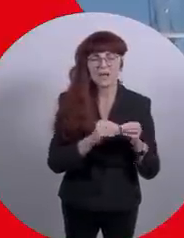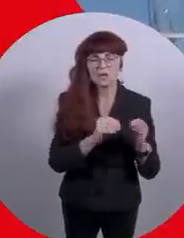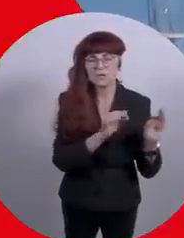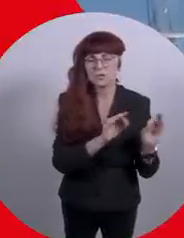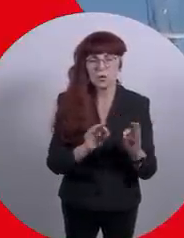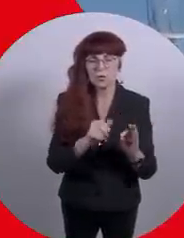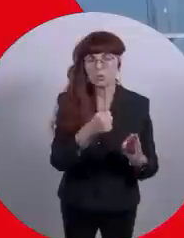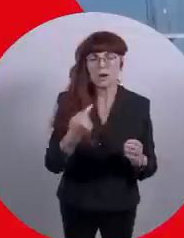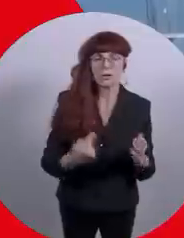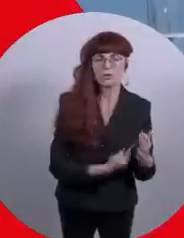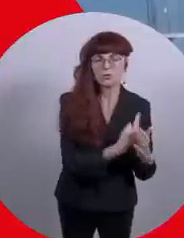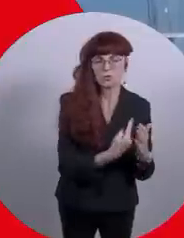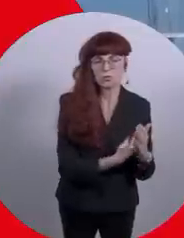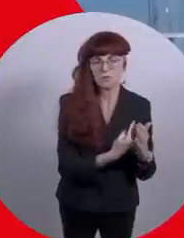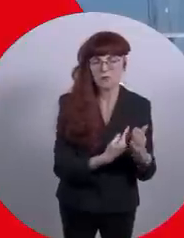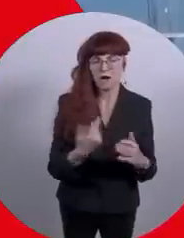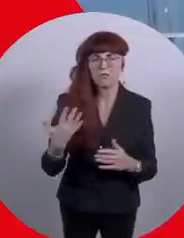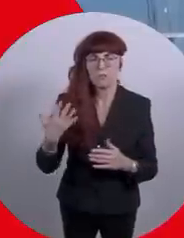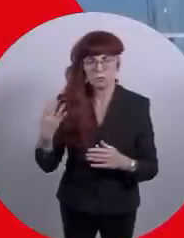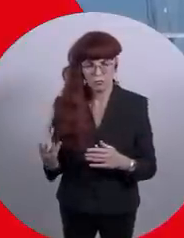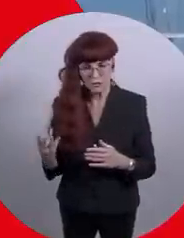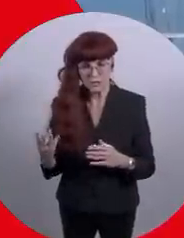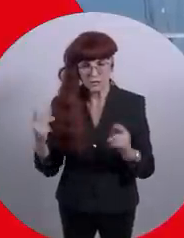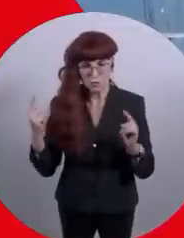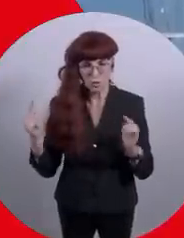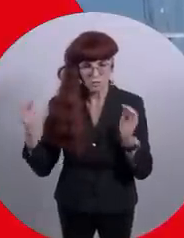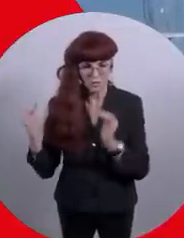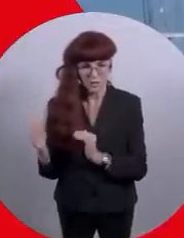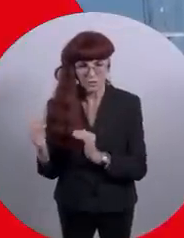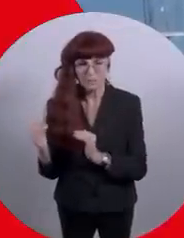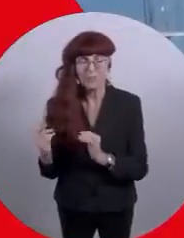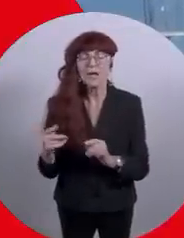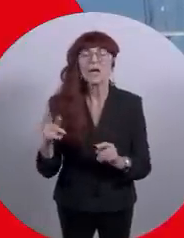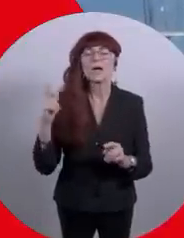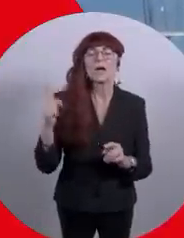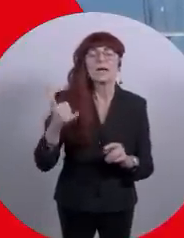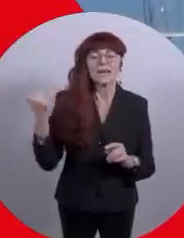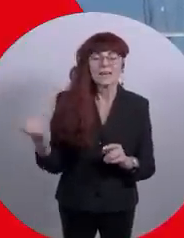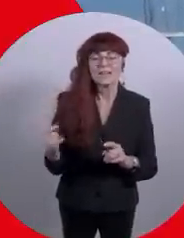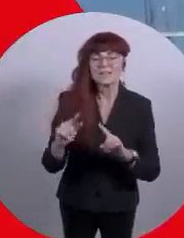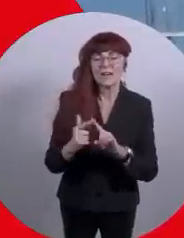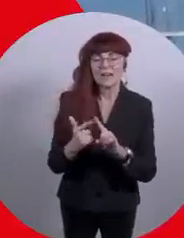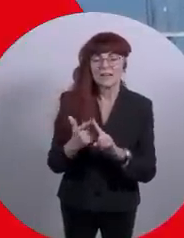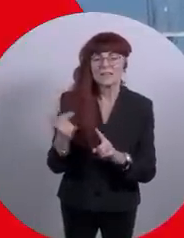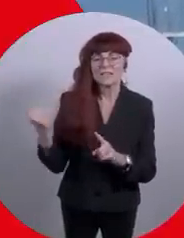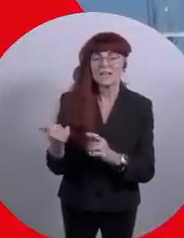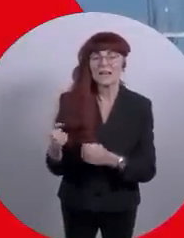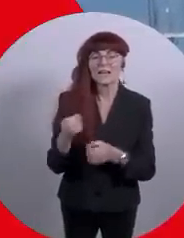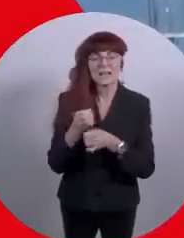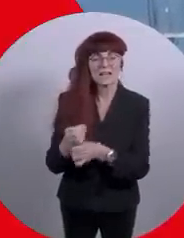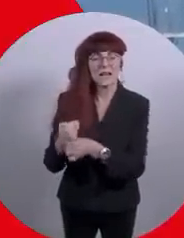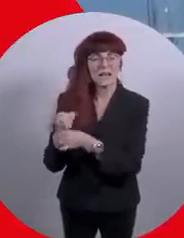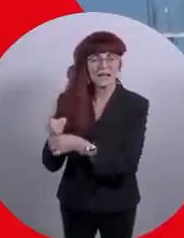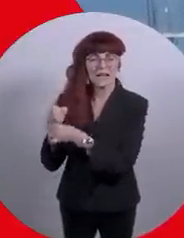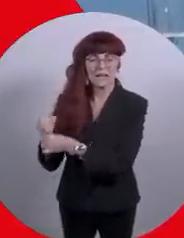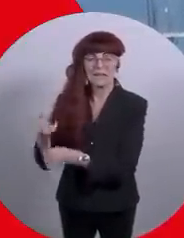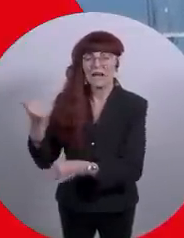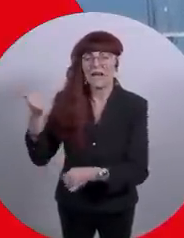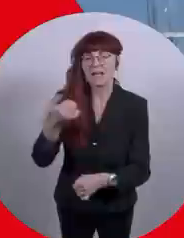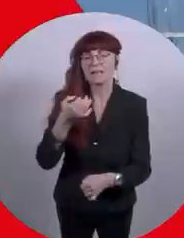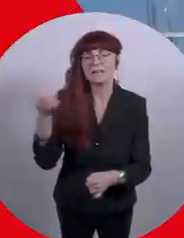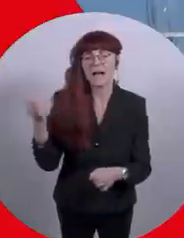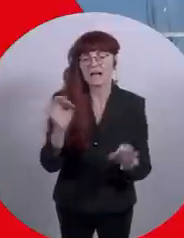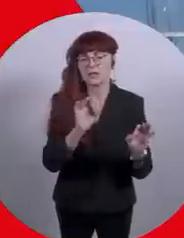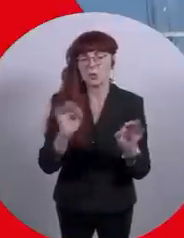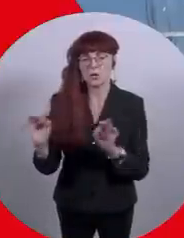eine Stunde beträgt zweitens hat jede Delegierte und jeder Delegierte das Recht zu einem Tagesordnungspunkt nur